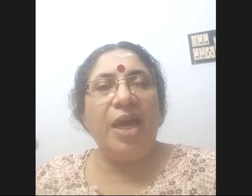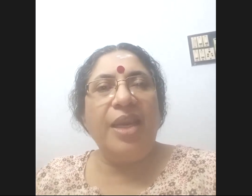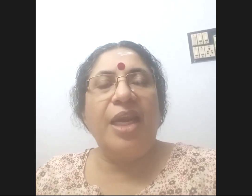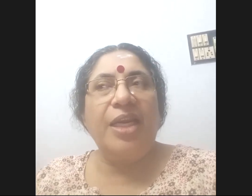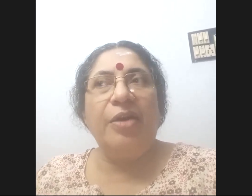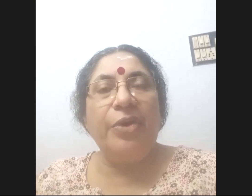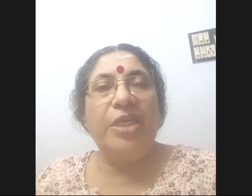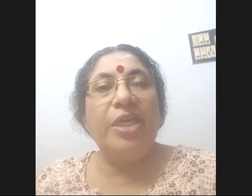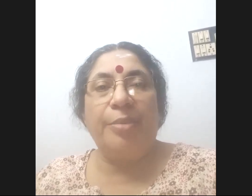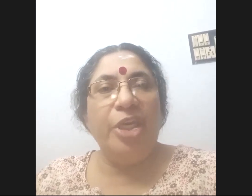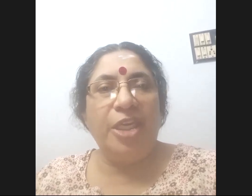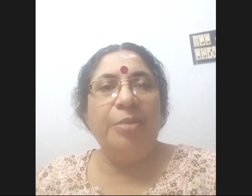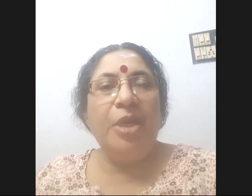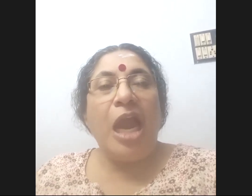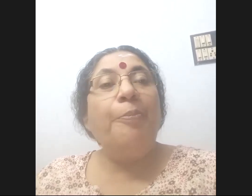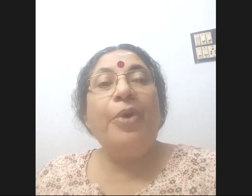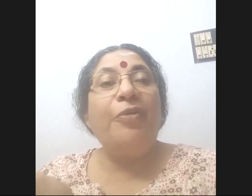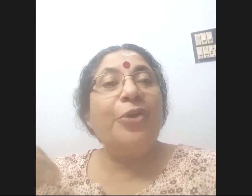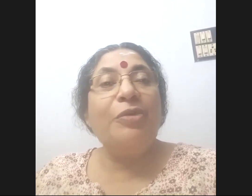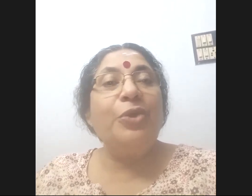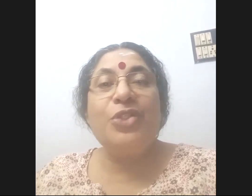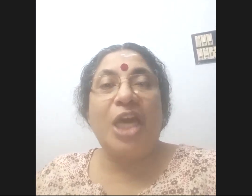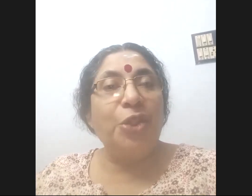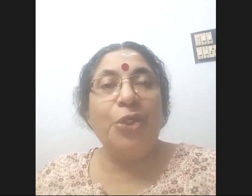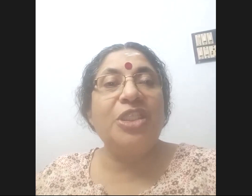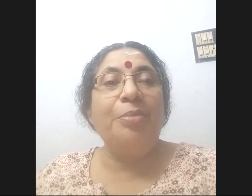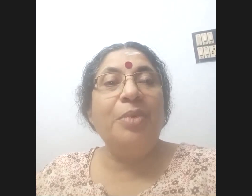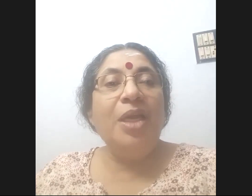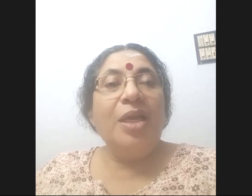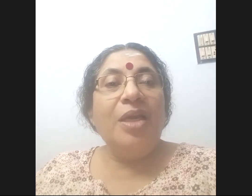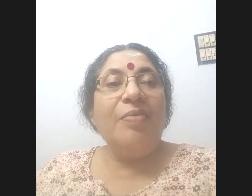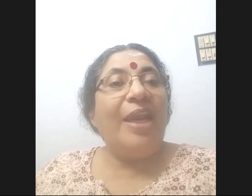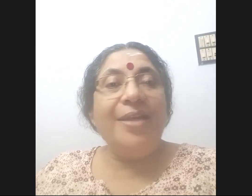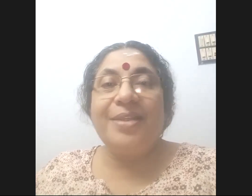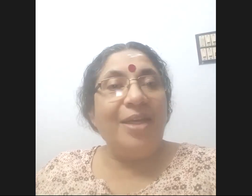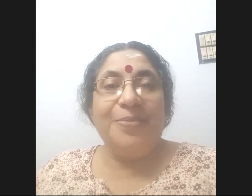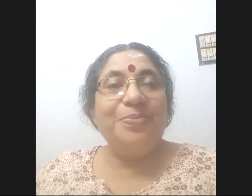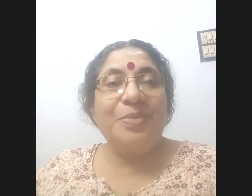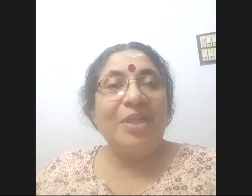ഇങ്ങനെയുള്ള ആരെ കണ്ടാലും അവരുമായിട്ട് കമ്മ്യൂണിക്കേറ്റ് ചെയ്യും. അപ്പോൾ അവർക്കുണ്ടാവുന്ന ഒരു സന്തോഷം